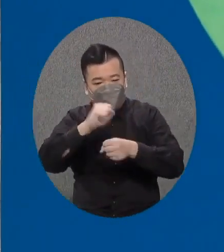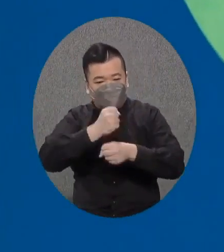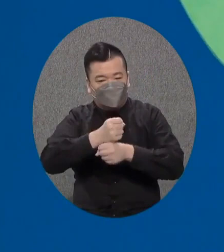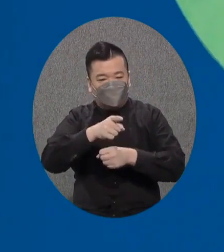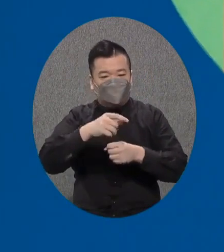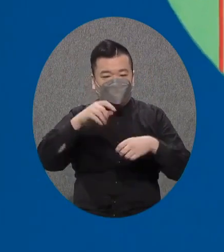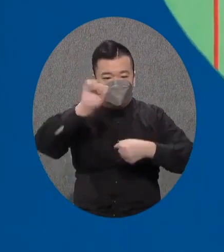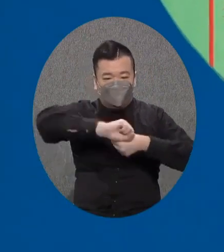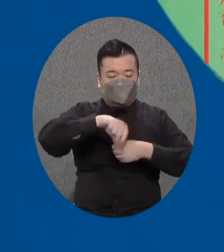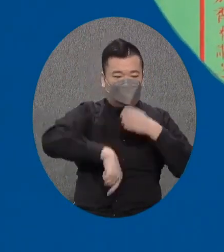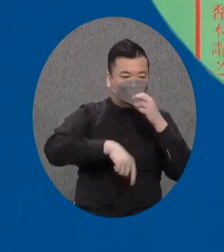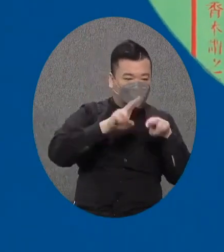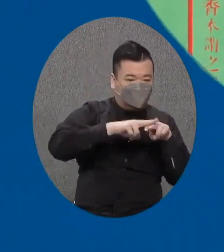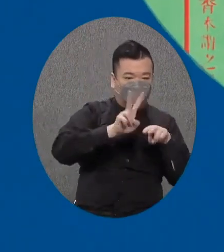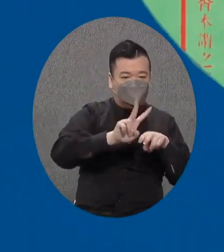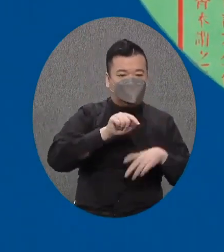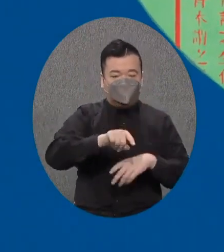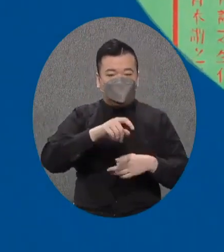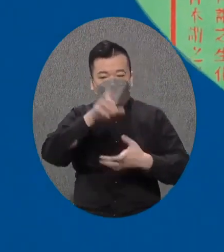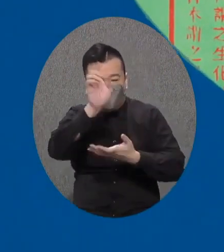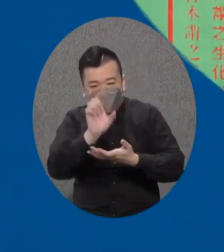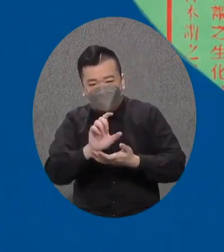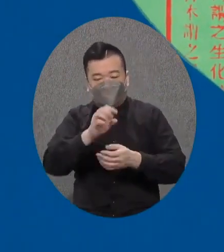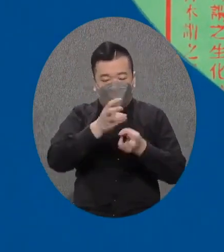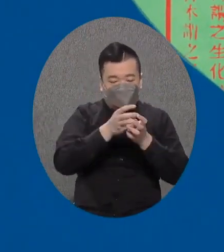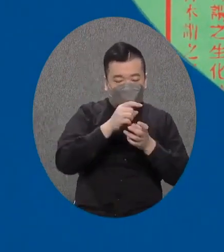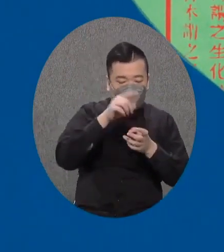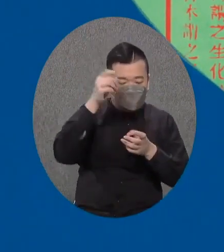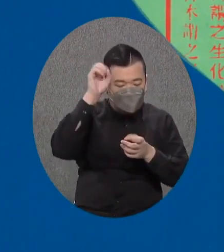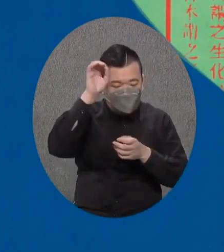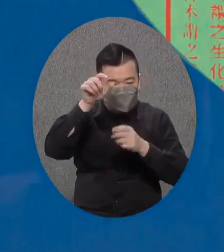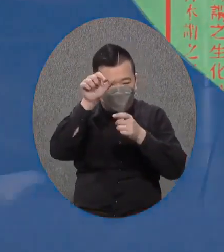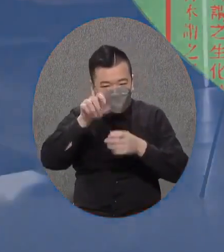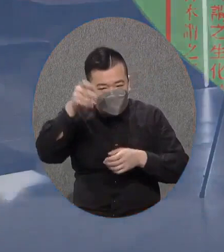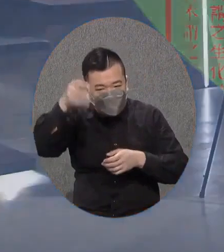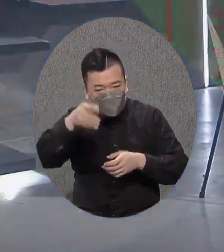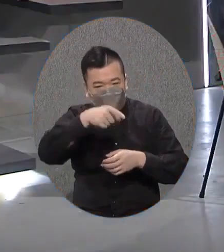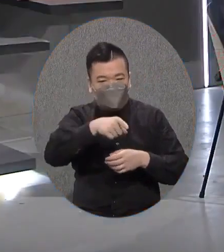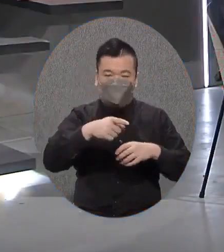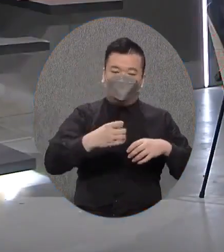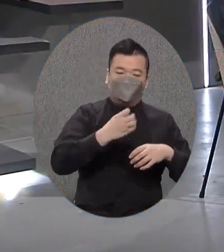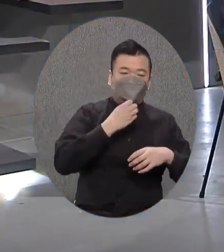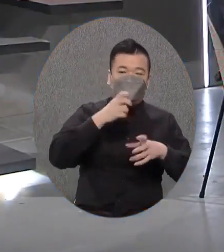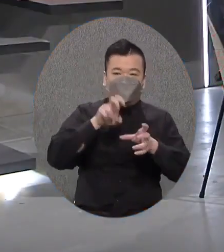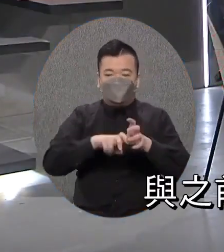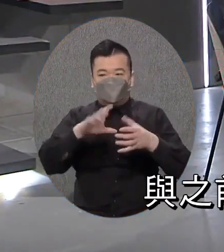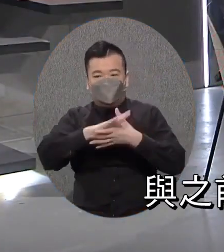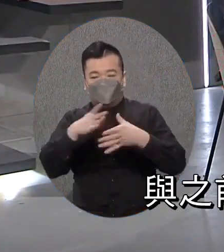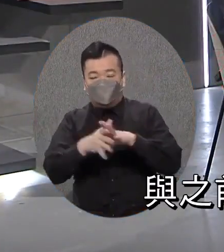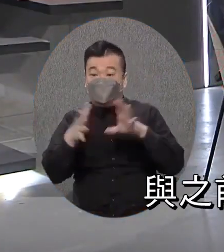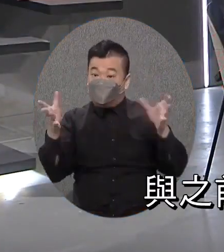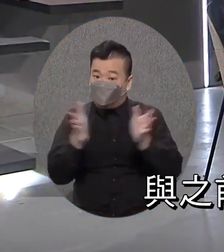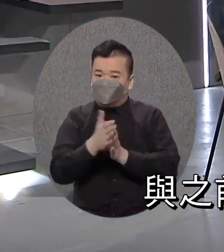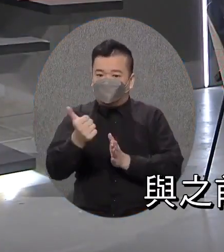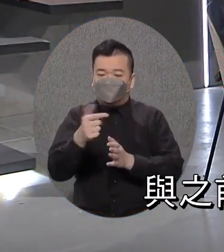東方的元素，好像書法、詩詞那樣，所以他創作出一種比較東西兼容的藝術風格，跟之